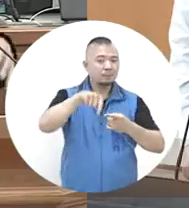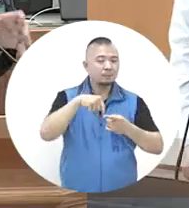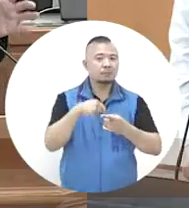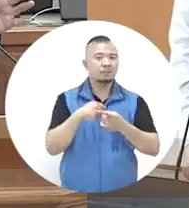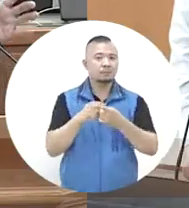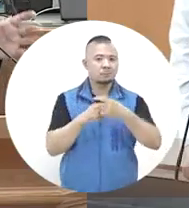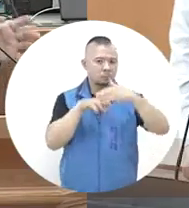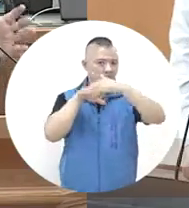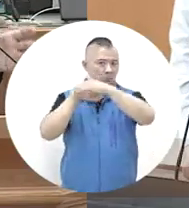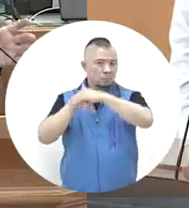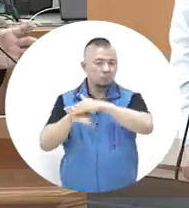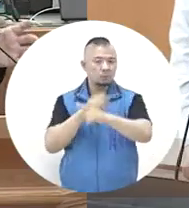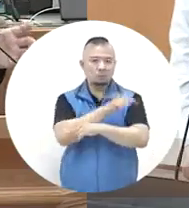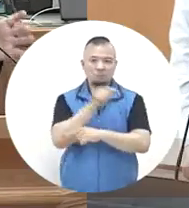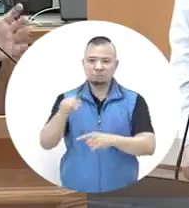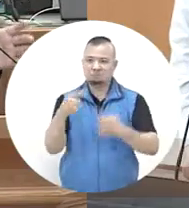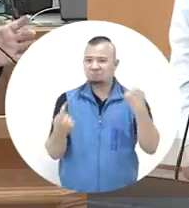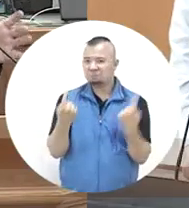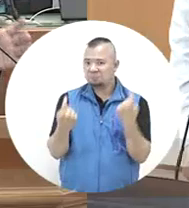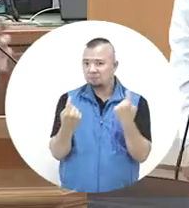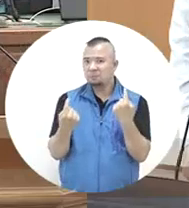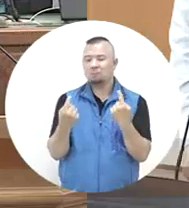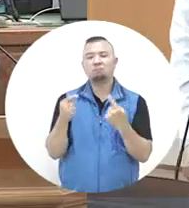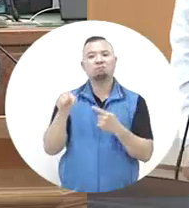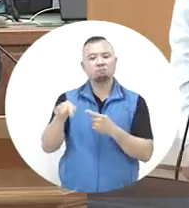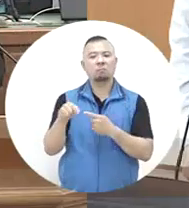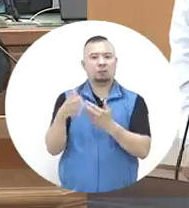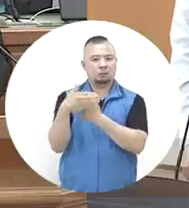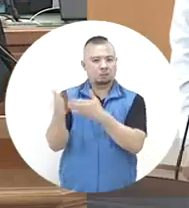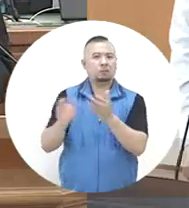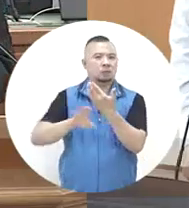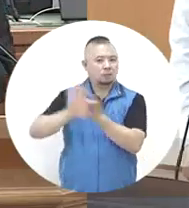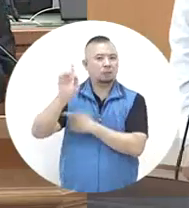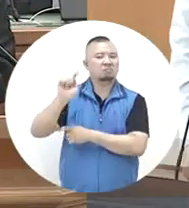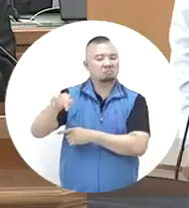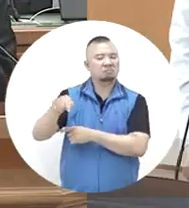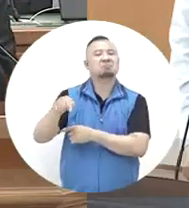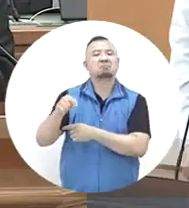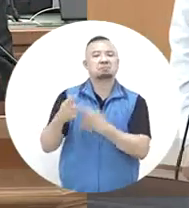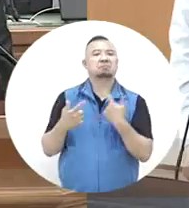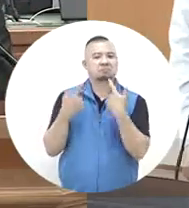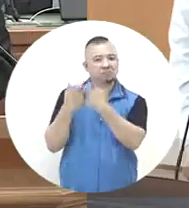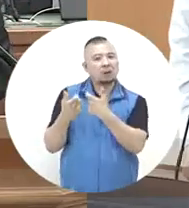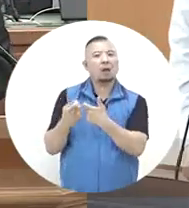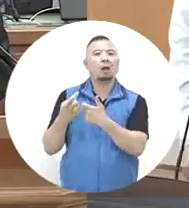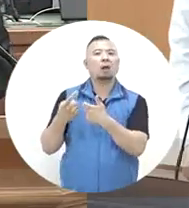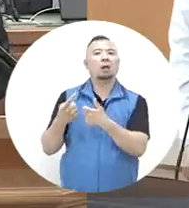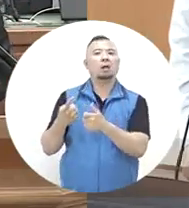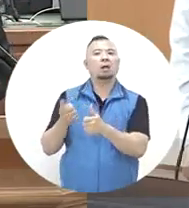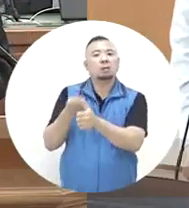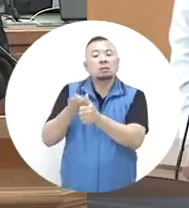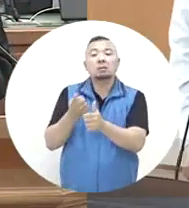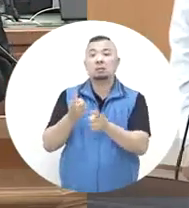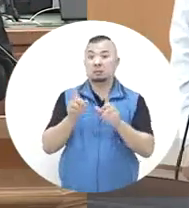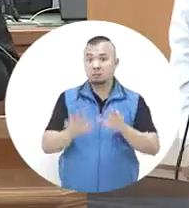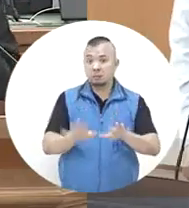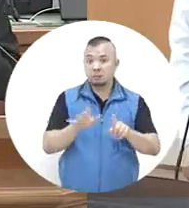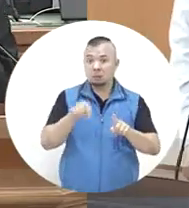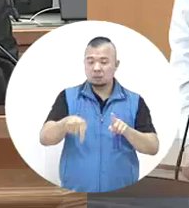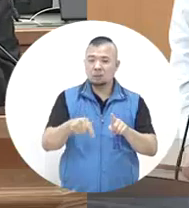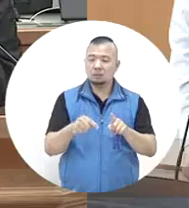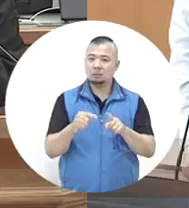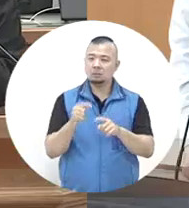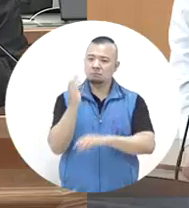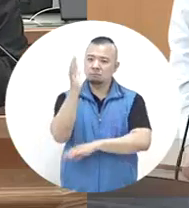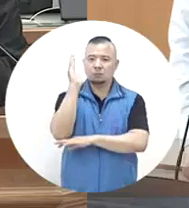们以室内的干燥储存为最大的优先。现在政府采取是室外干燥储存。我记得